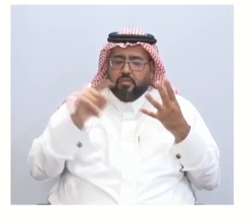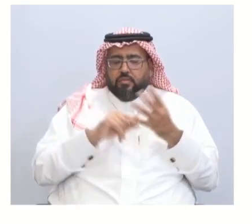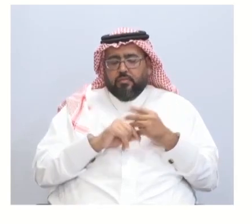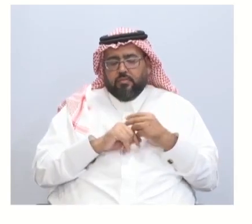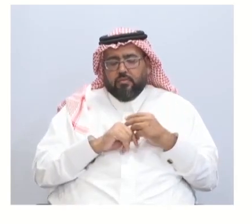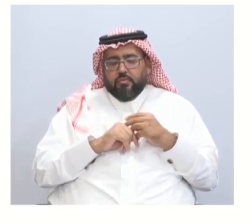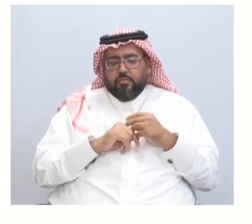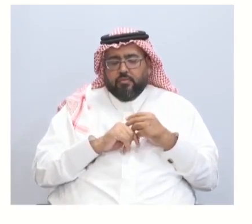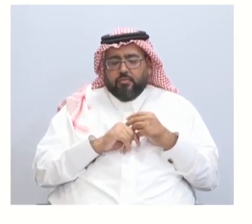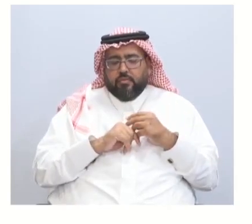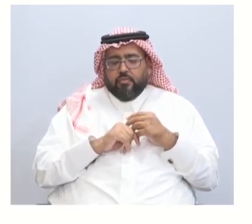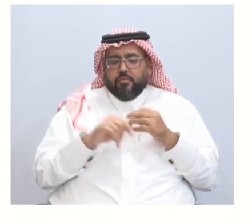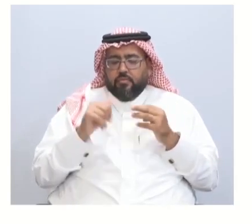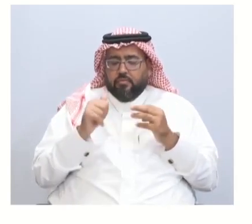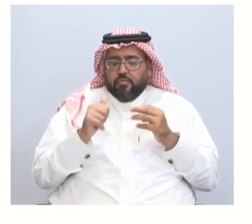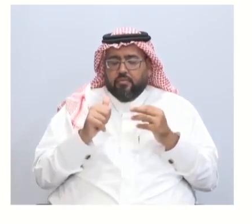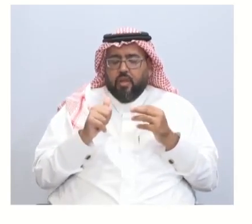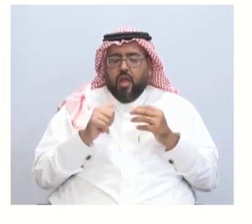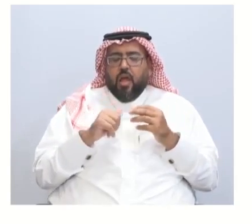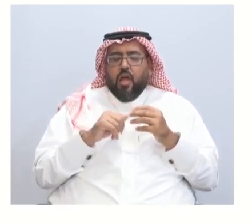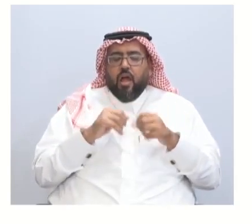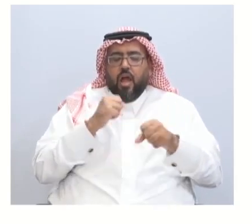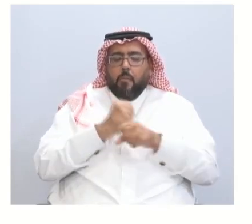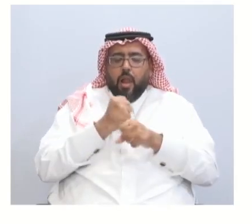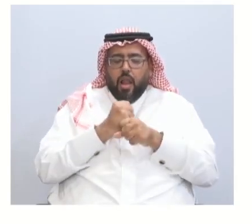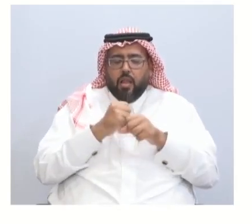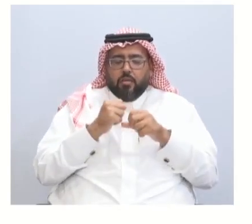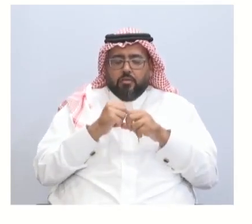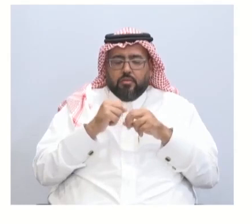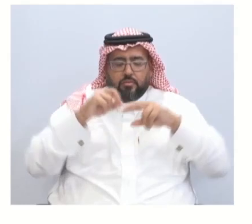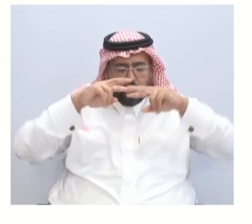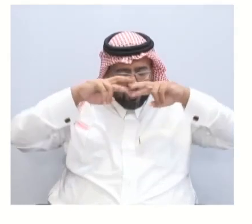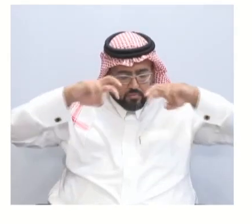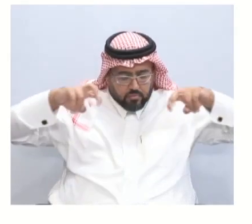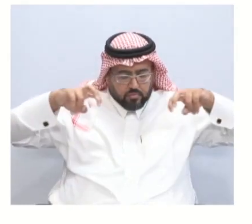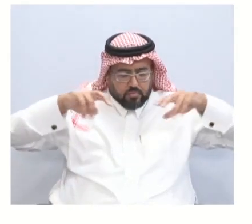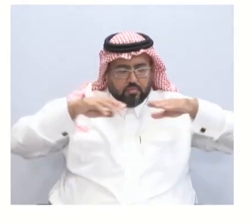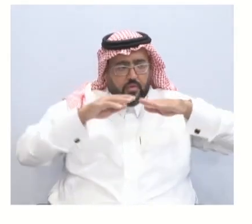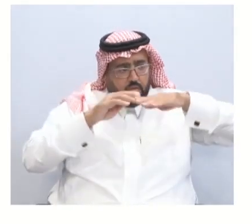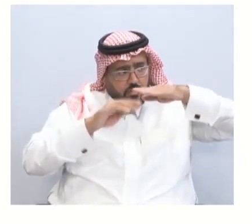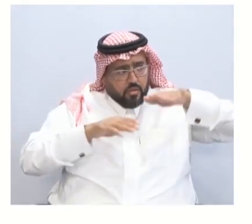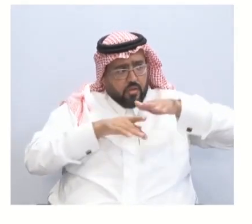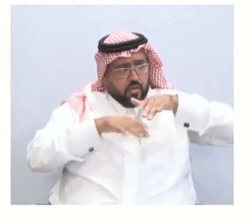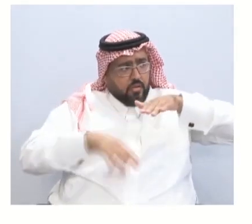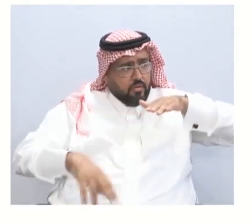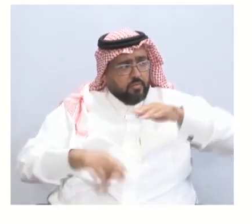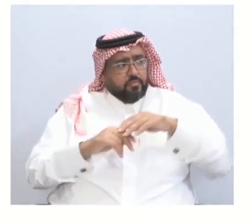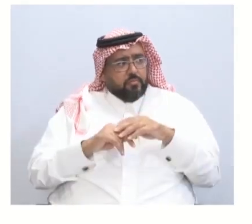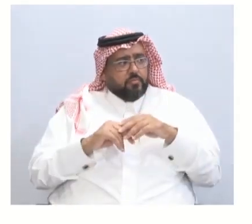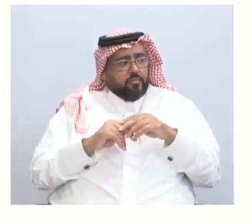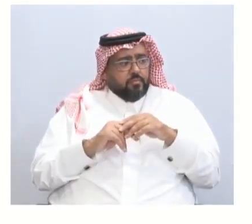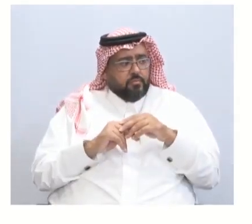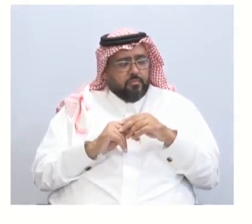المغناطيسيه وهو جهاز يستعمل لعمليه الكشف عن التغيرات الطفيفه